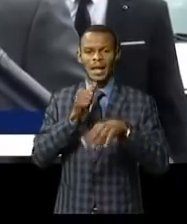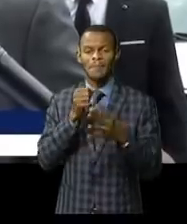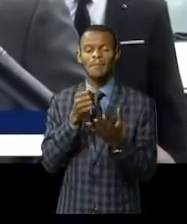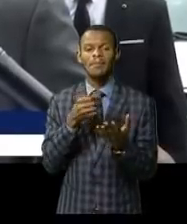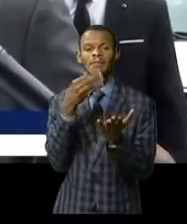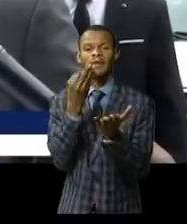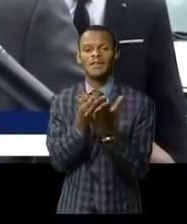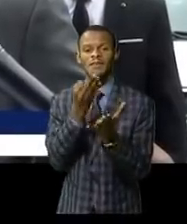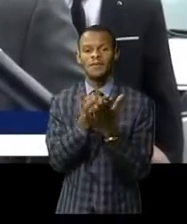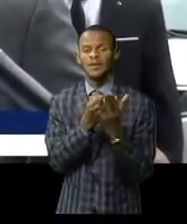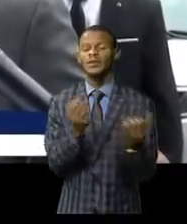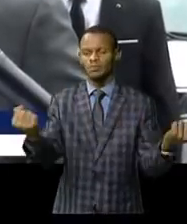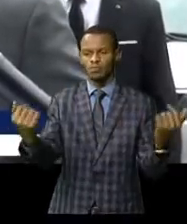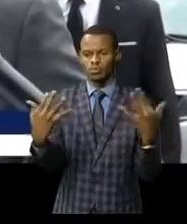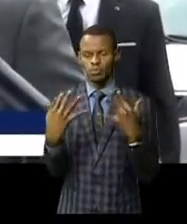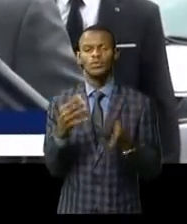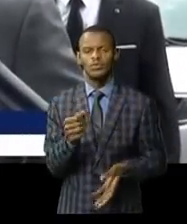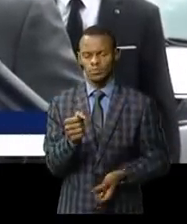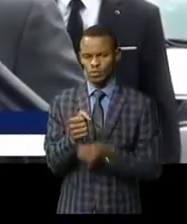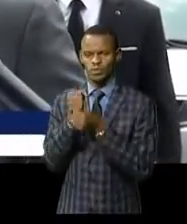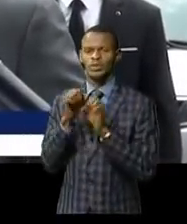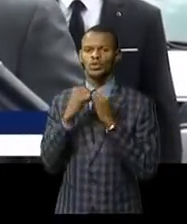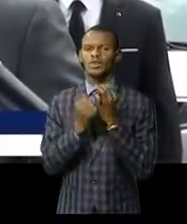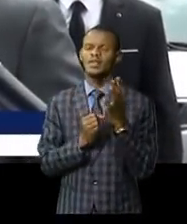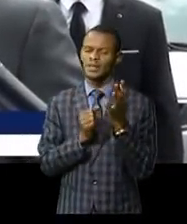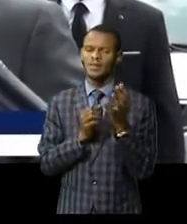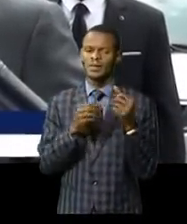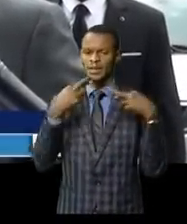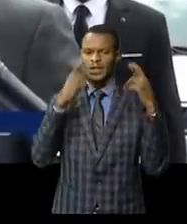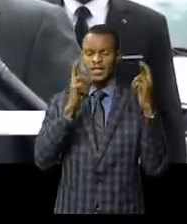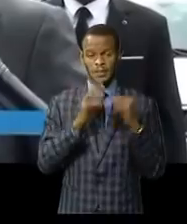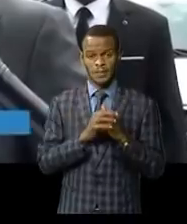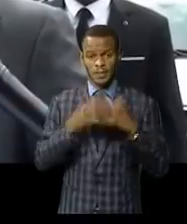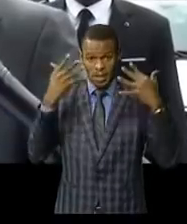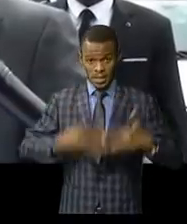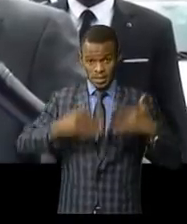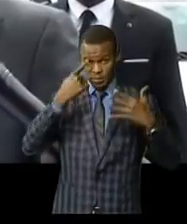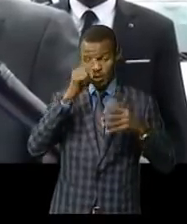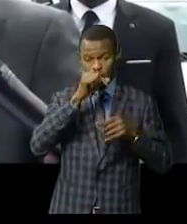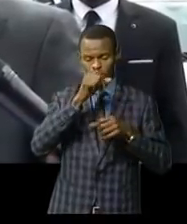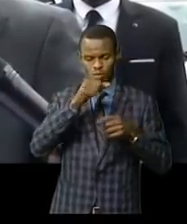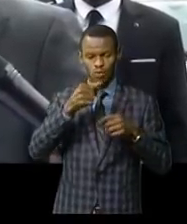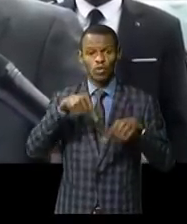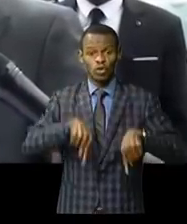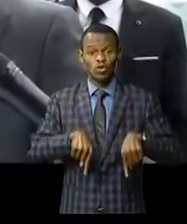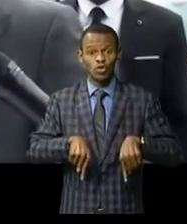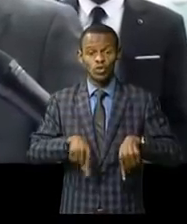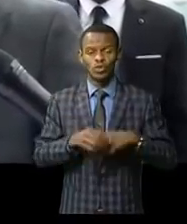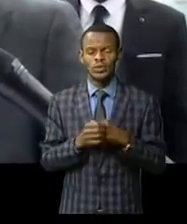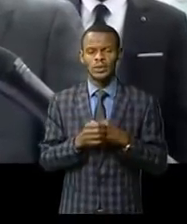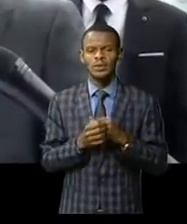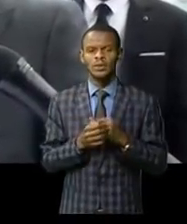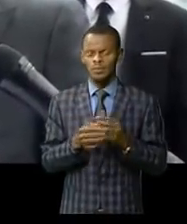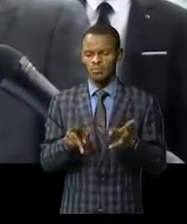3 bassins sédimentaires. La cérémonie de ce mardi 14 septembre 2021 me donne l'occasion de m'entretenir pour la première fois avec